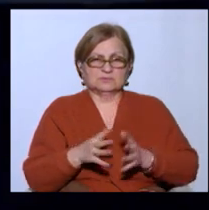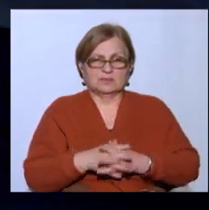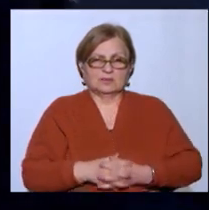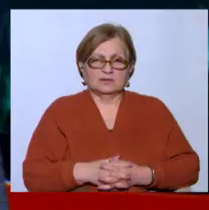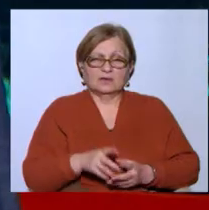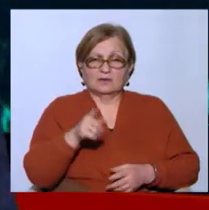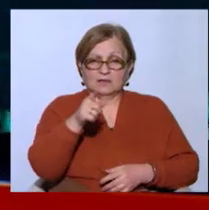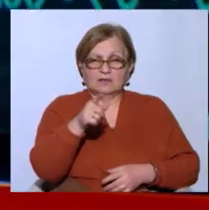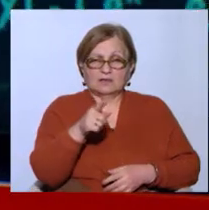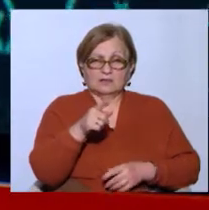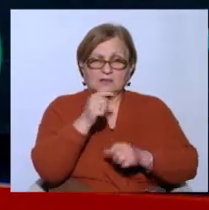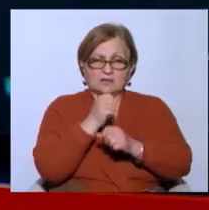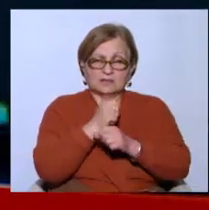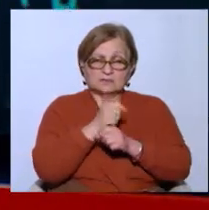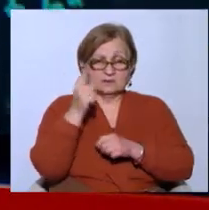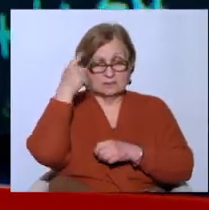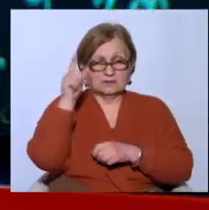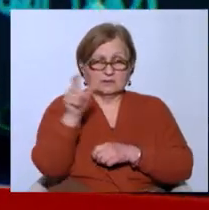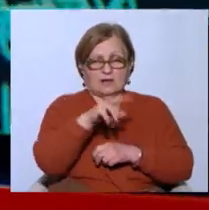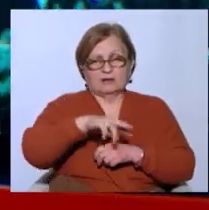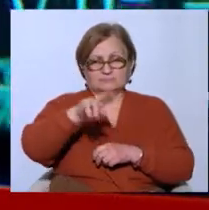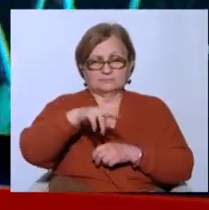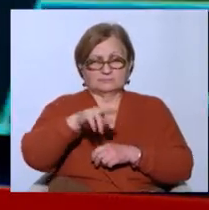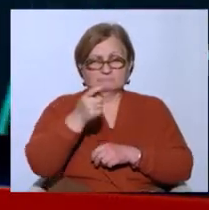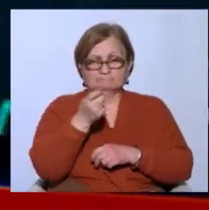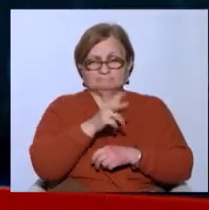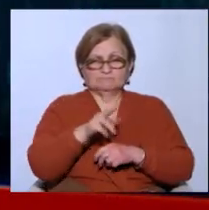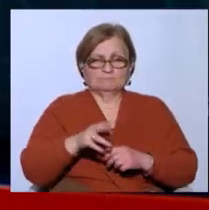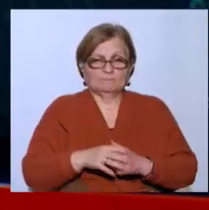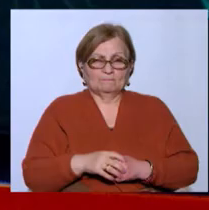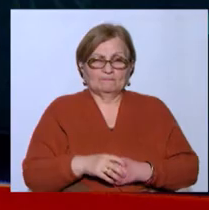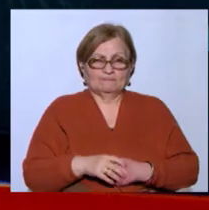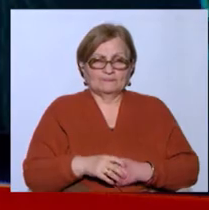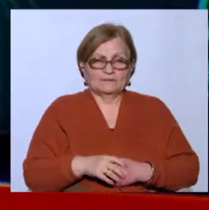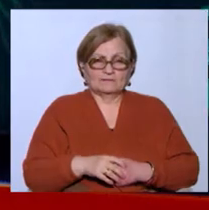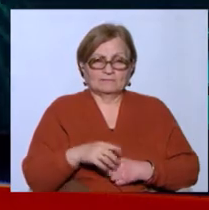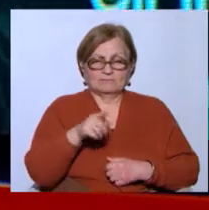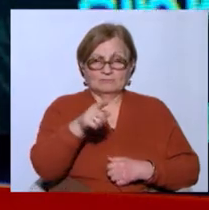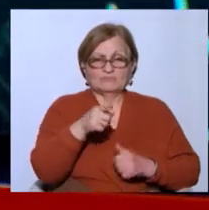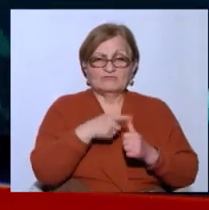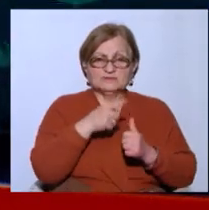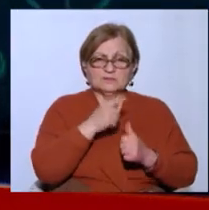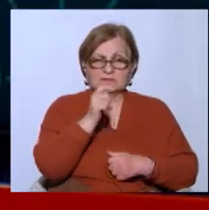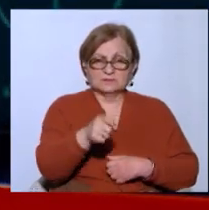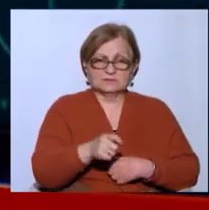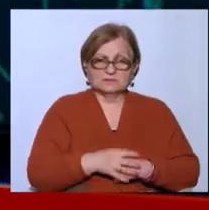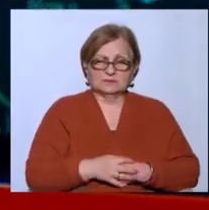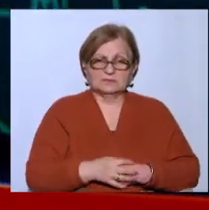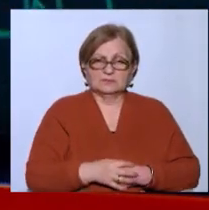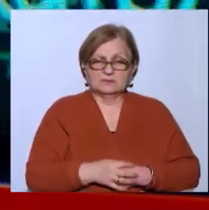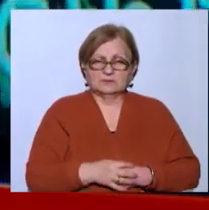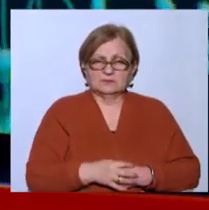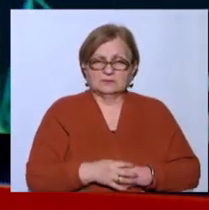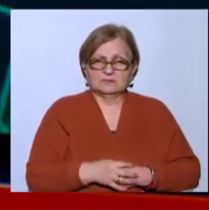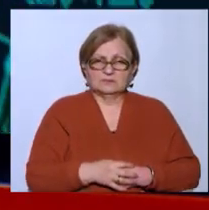ეს ამოცანა კეთდება მსგავსად, ესეთი ამოცანები და ამას ჩვენ ვეძახით